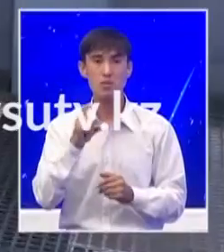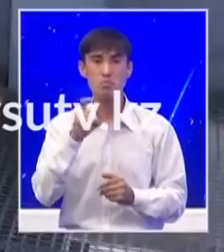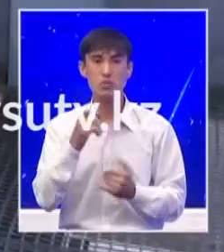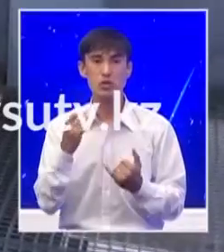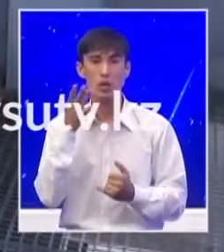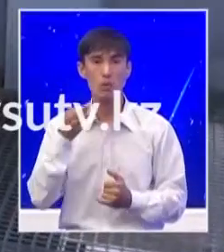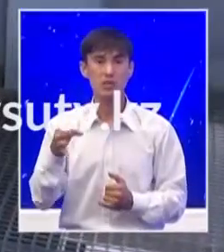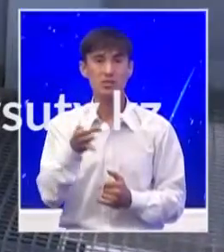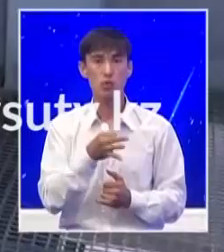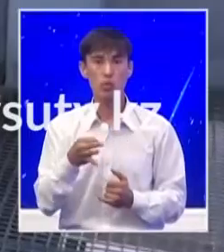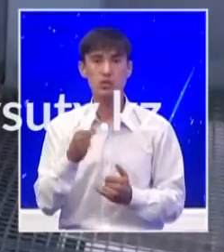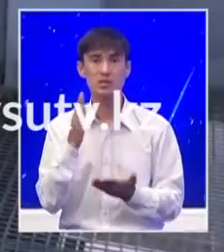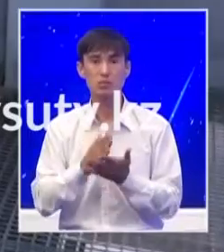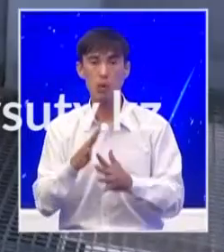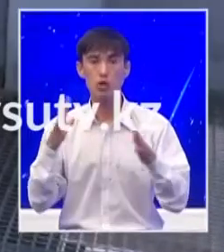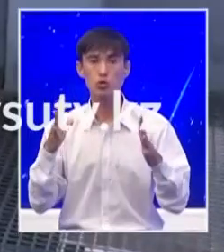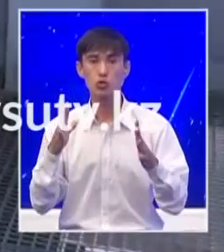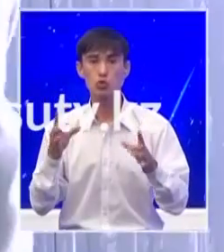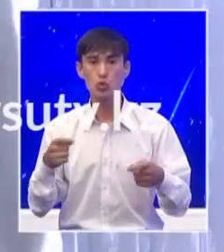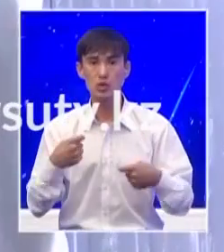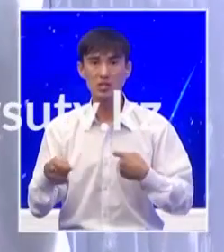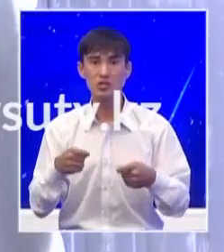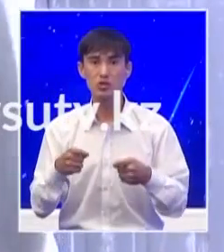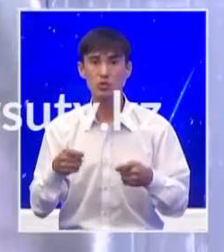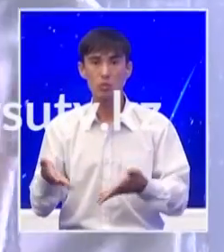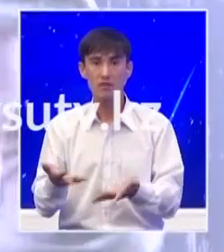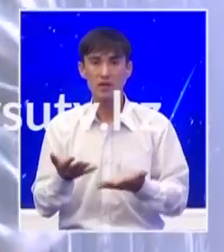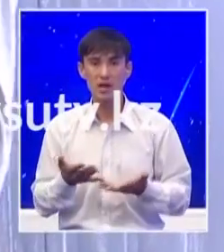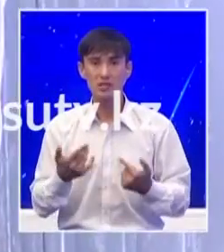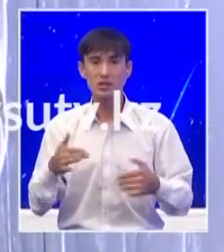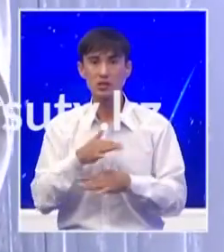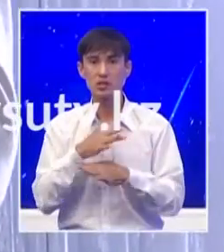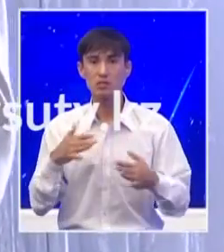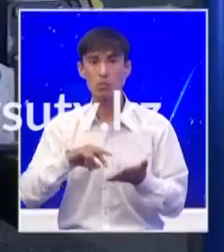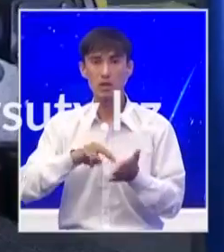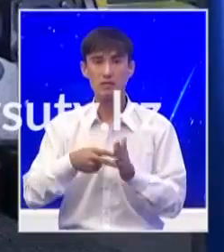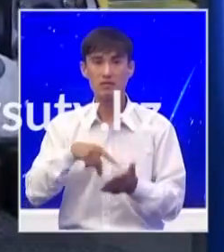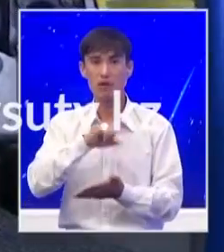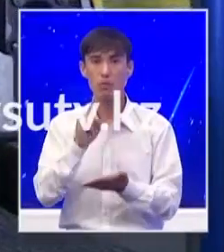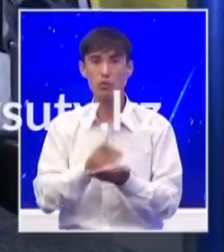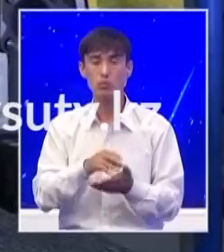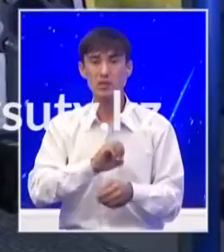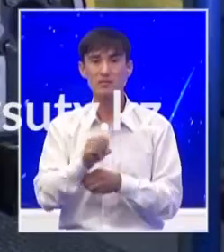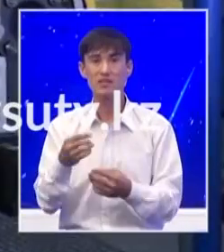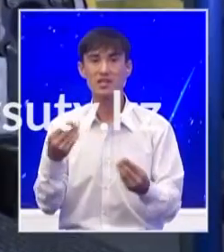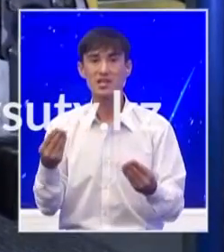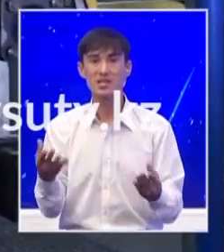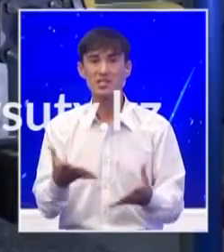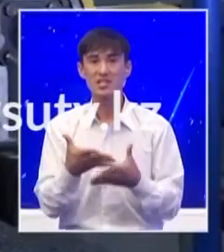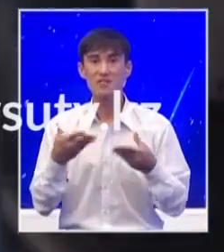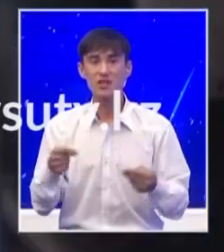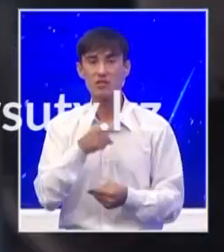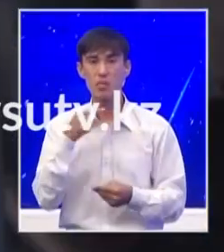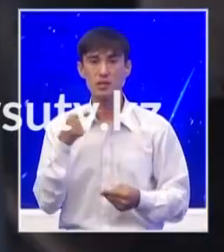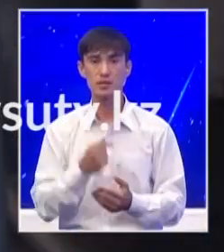потенциал Алматинской области имеет большую рыночную привлекательность, на стадии планирования и вопрос поставки свежего мяса.